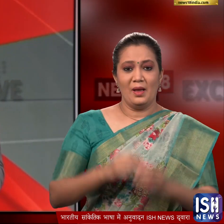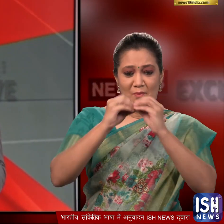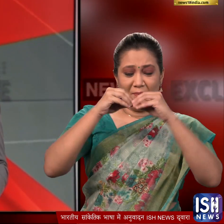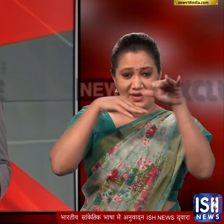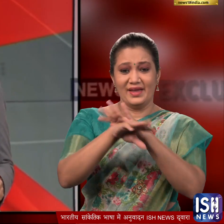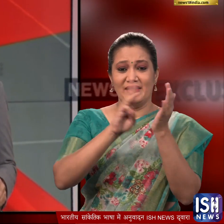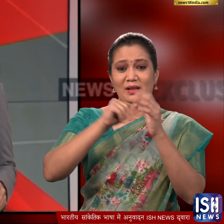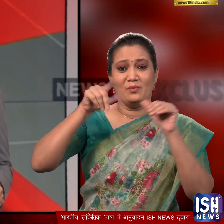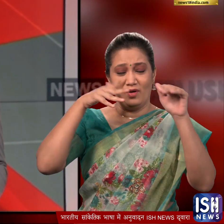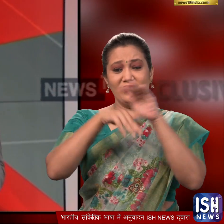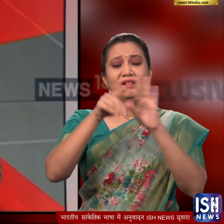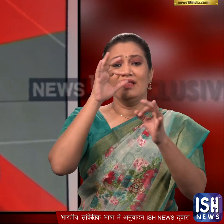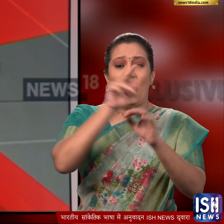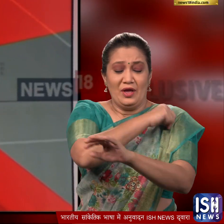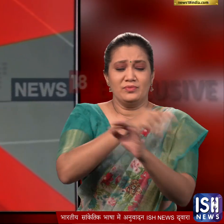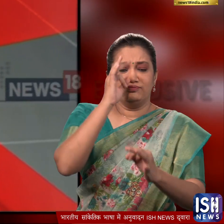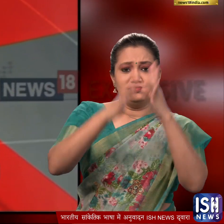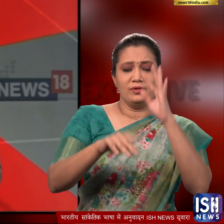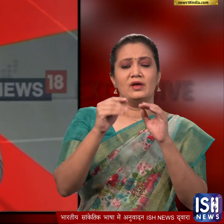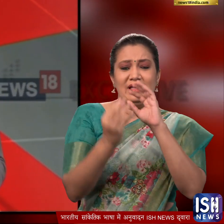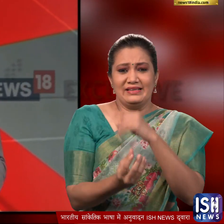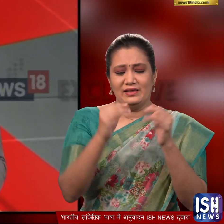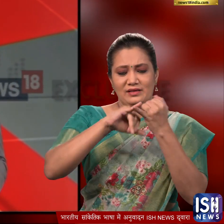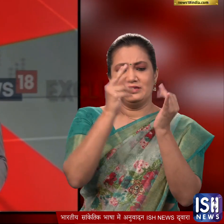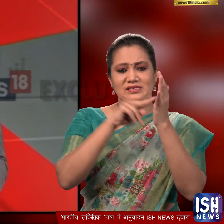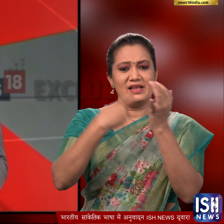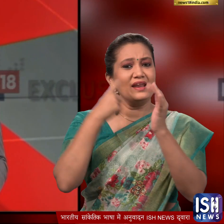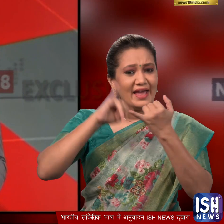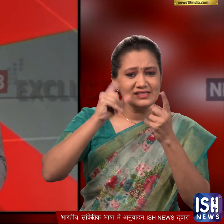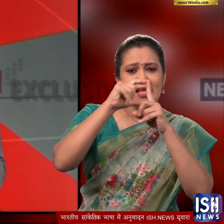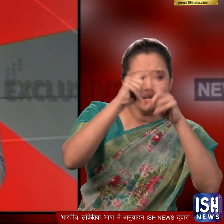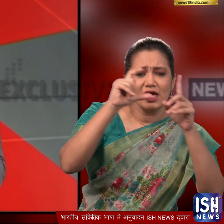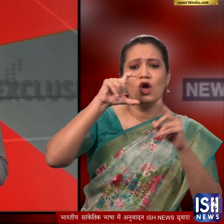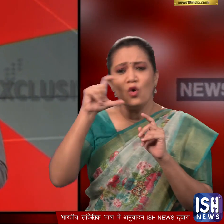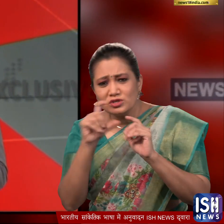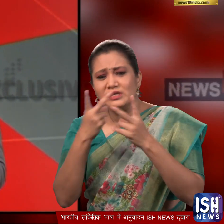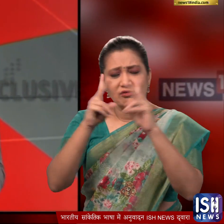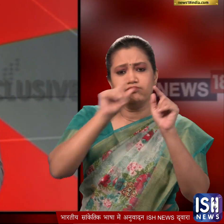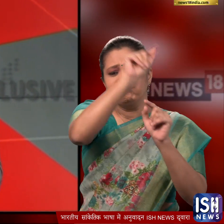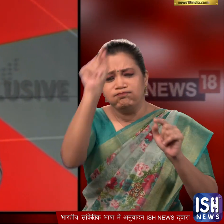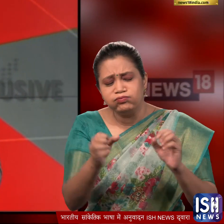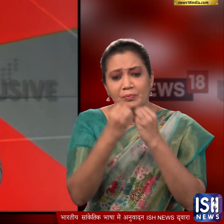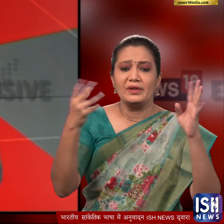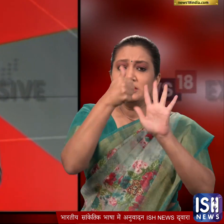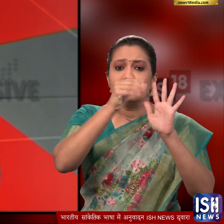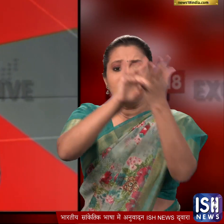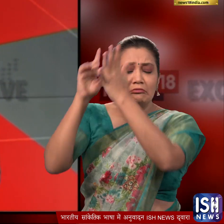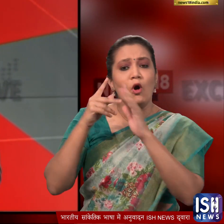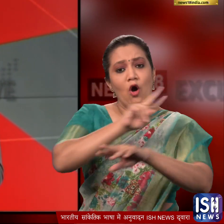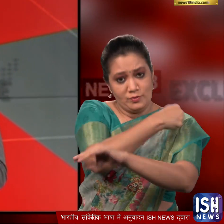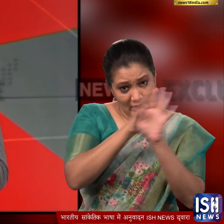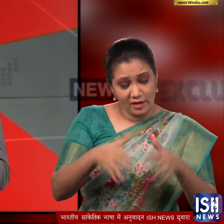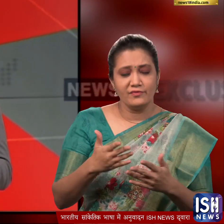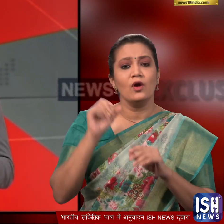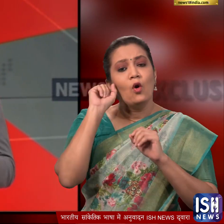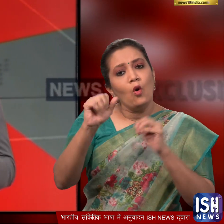की एक बात यह कि मुंबई के जिस अस्पताल में आग लगी वो सनराइज ग्रुप का है। दिल्ली, कोच्चि समेत देश में आधा दर्जन से ज्यादा अस्पताल इस ग्रुप के।